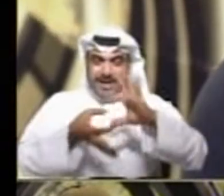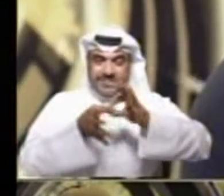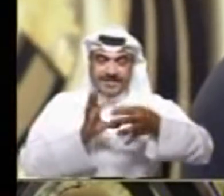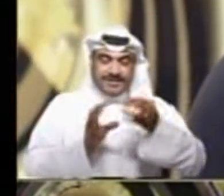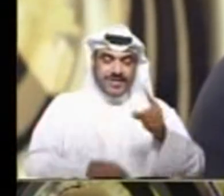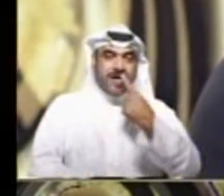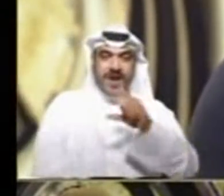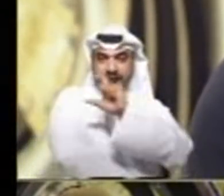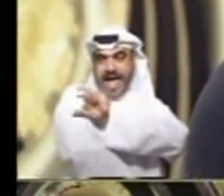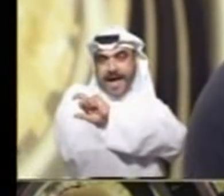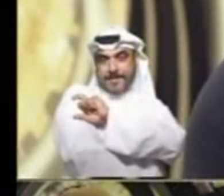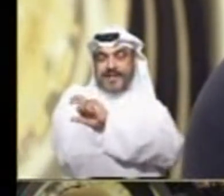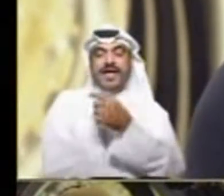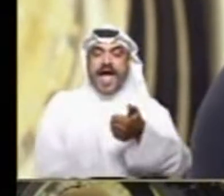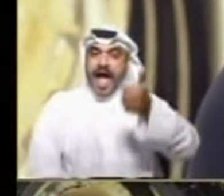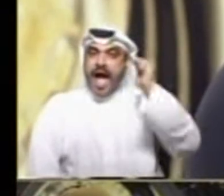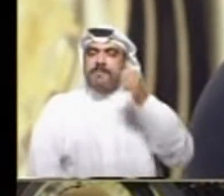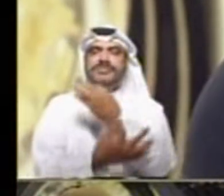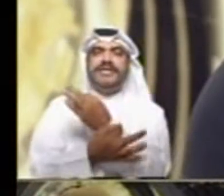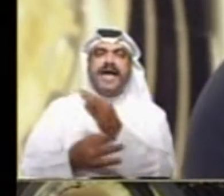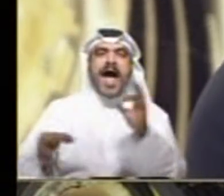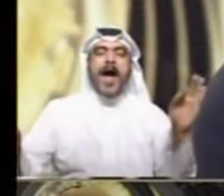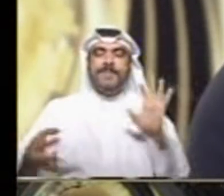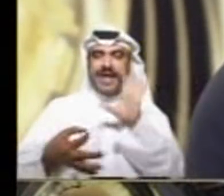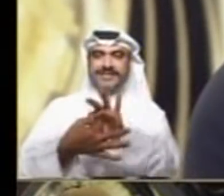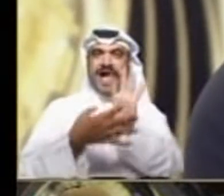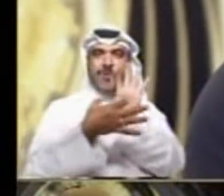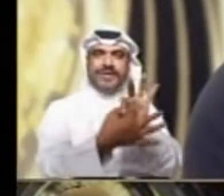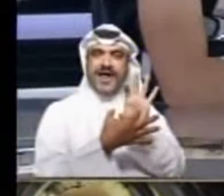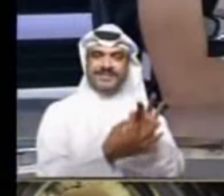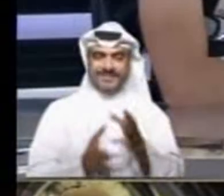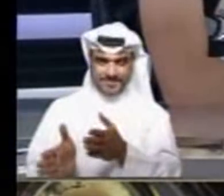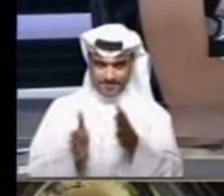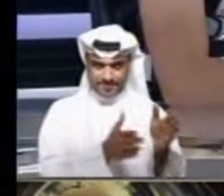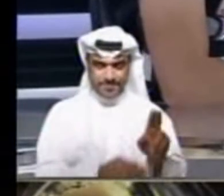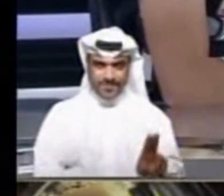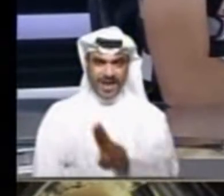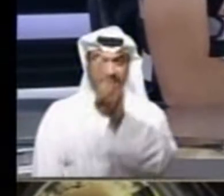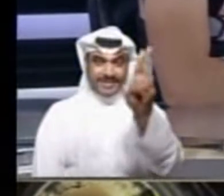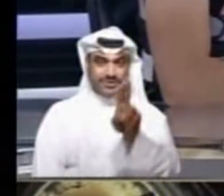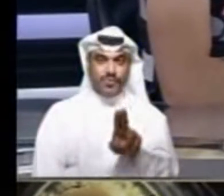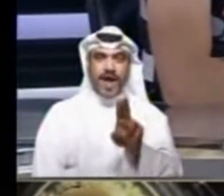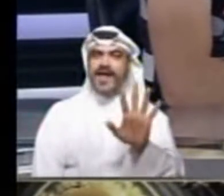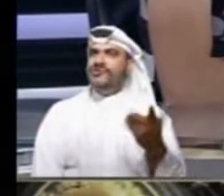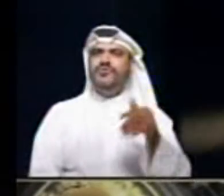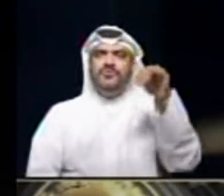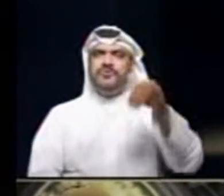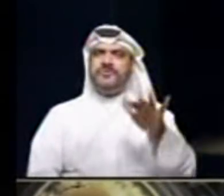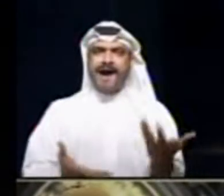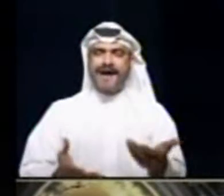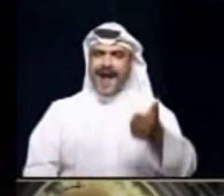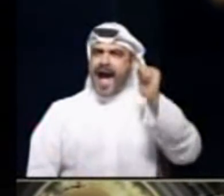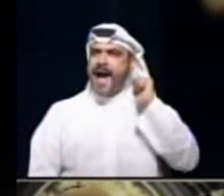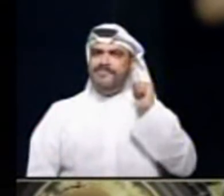المدني. أمس تعاملنا مع جميع المؤسسات والهيئات الموجودة في نعم. الحدث. طيب هل من الممكن تذكر لنا بعض المواقف خلال الفترة